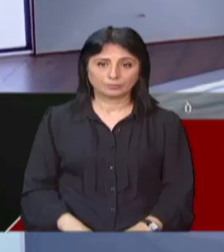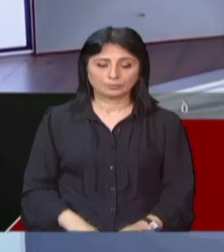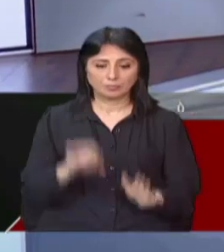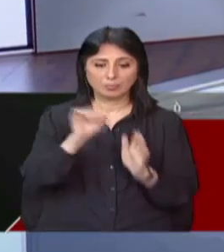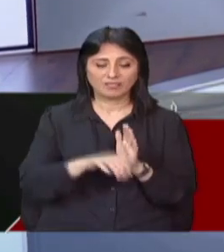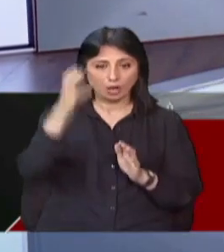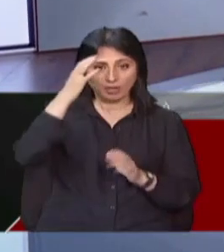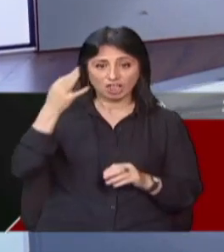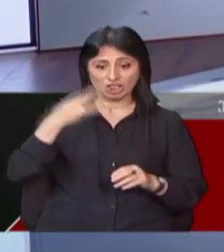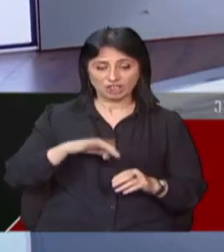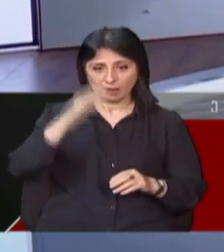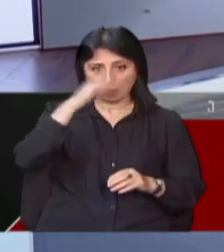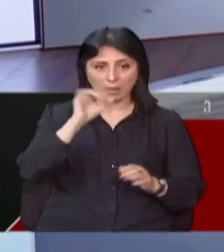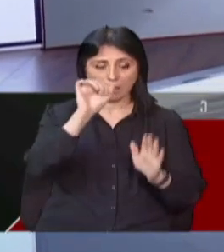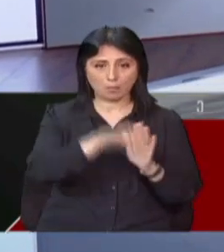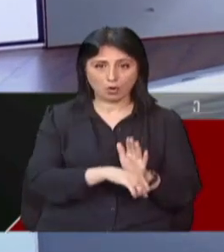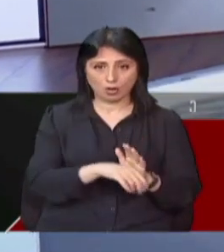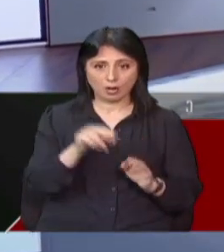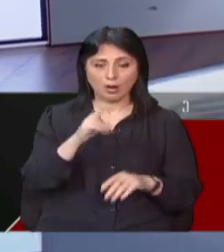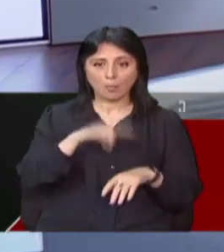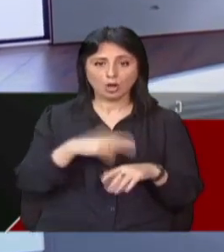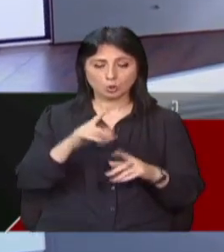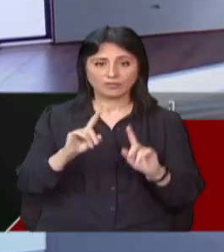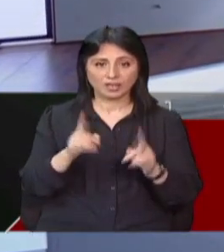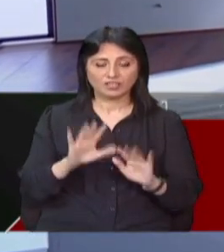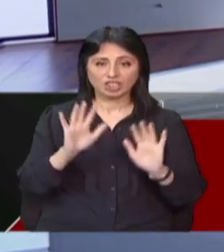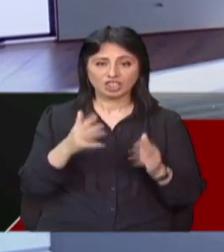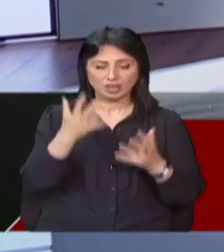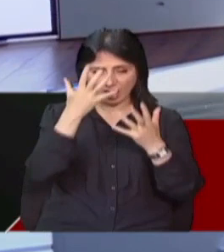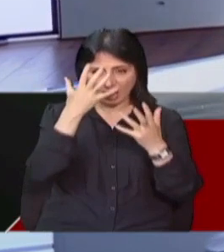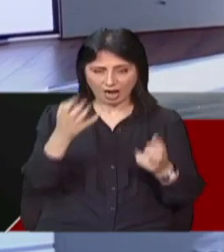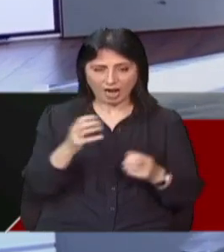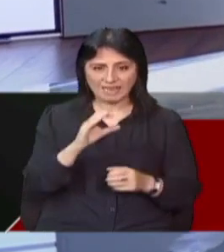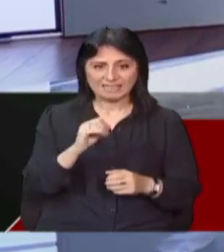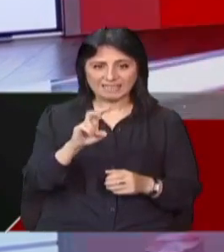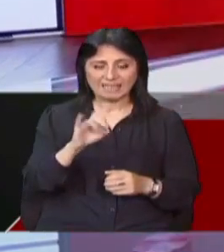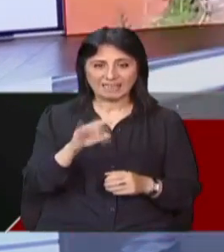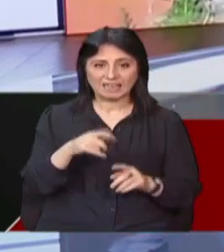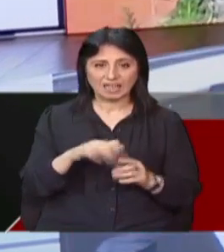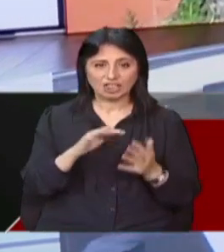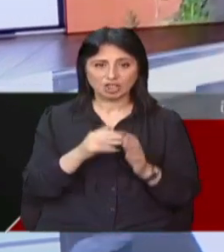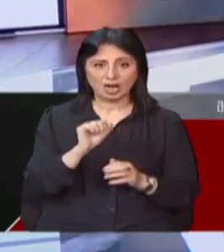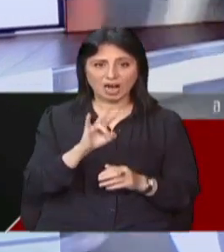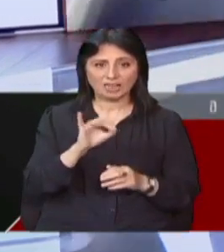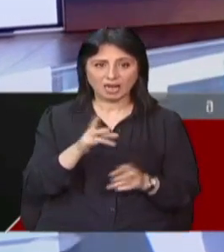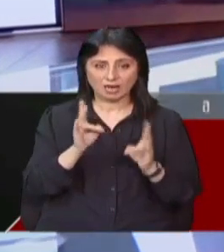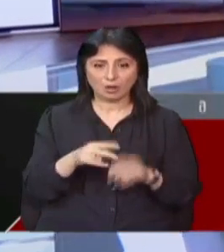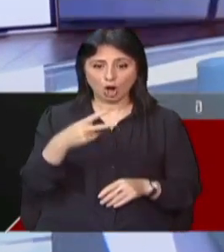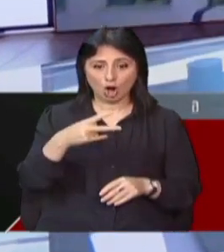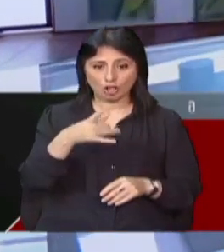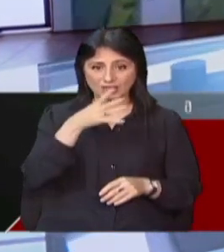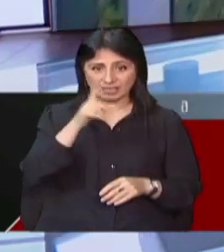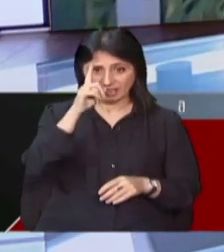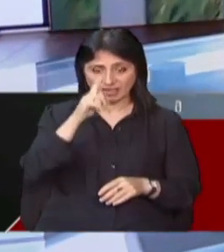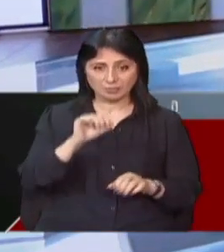მკვლელობა კახეთში შვილმა მამა მოკლა. ბრალდებული პოლიცია მოკვე დააკავა. შემთხვევა გვიან ღამით სიღნაღის მუნიციპალიტეტში სოფელ ანაკში მოხდა. 20 წლის